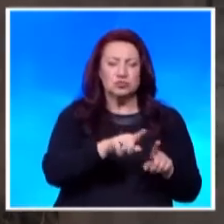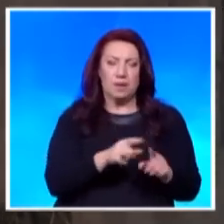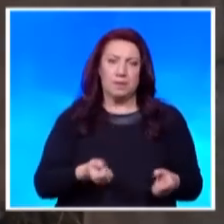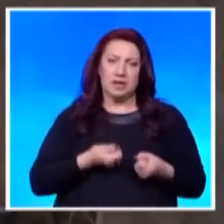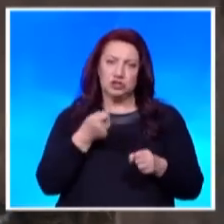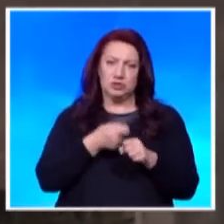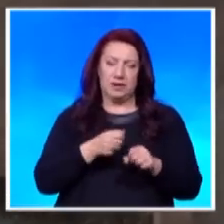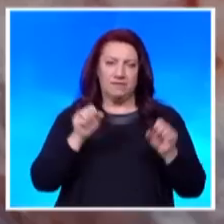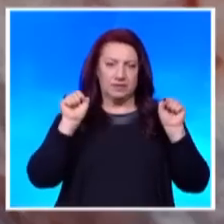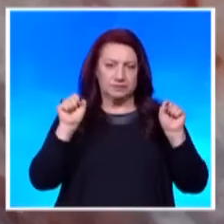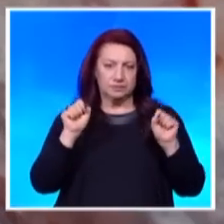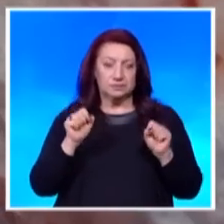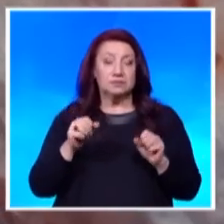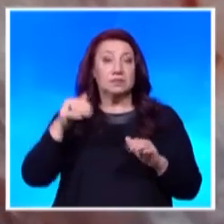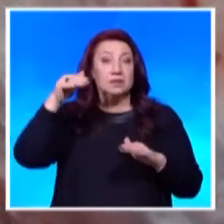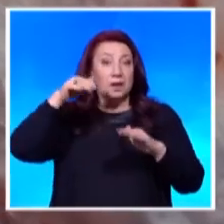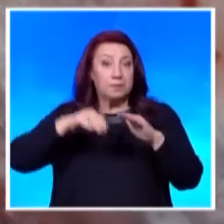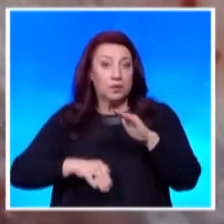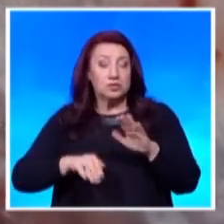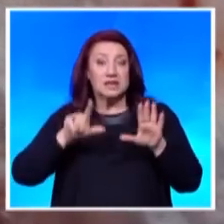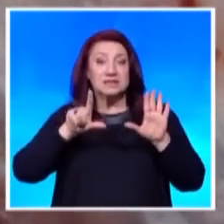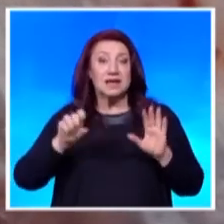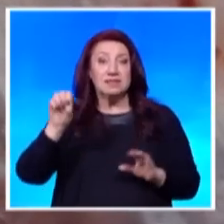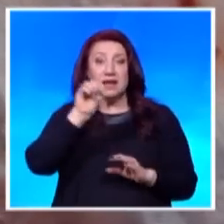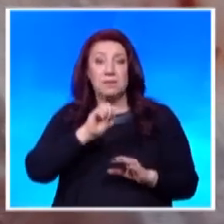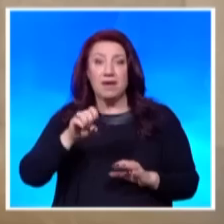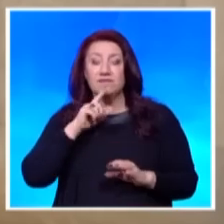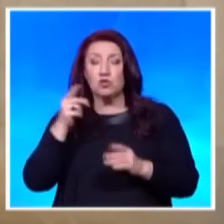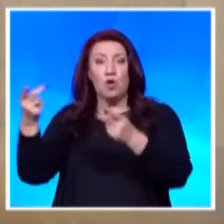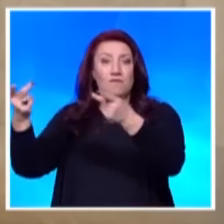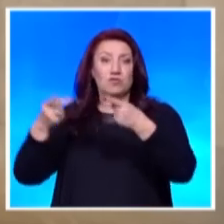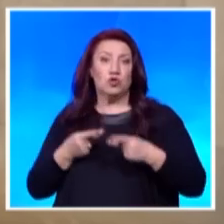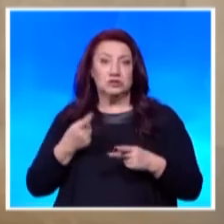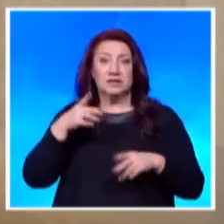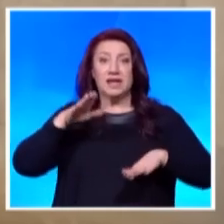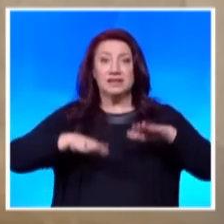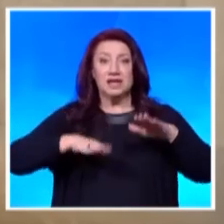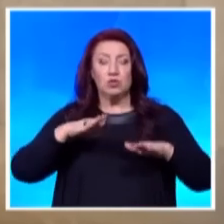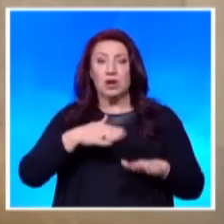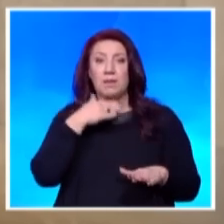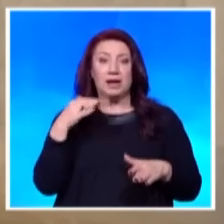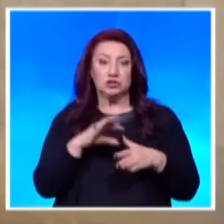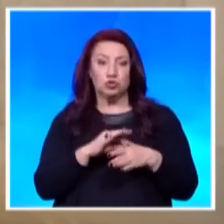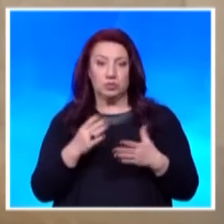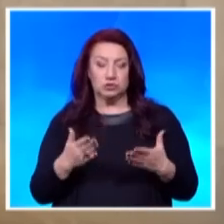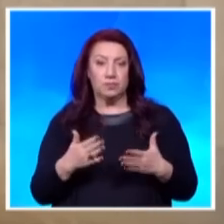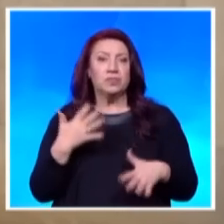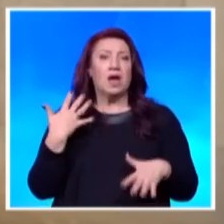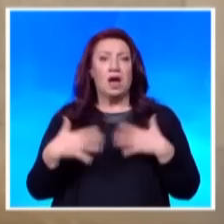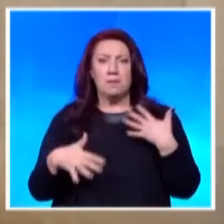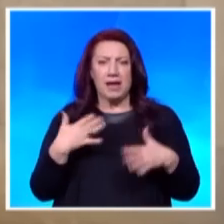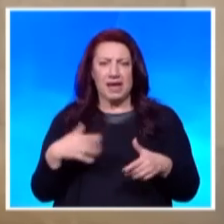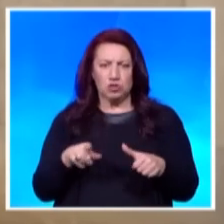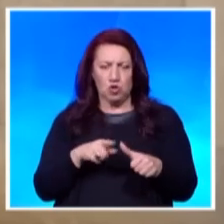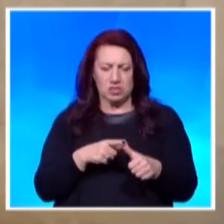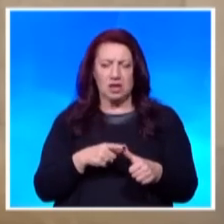килограм ще влиза евтиното агнешко у нас, за това сигнализират родните производители. Македония и не само Македония, всички държави извън Европейския съюз